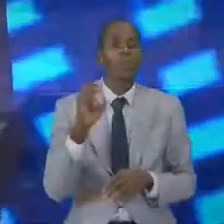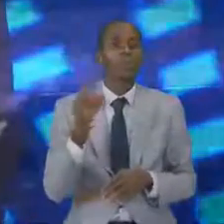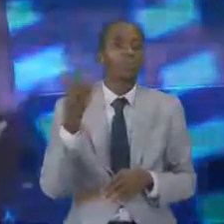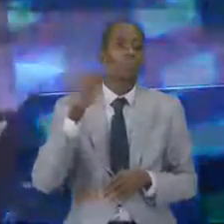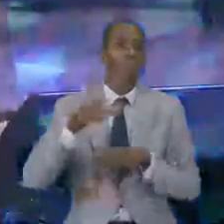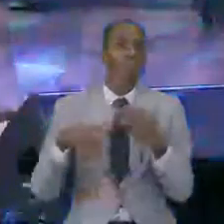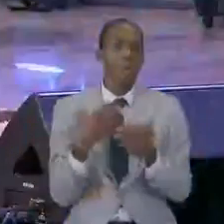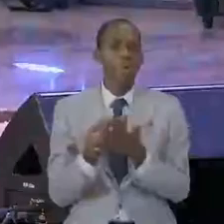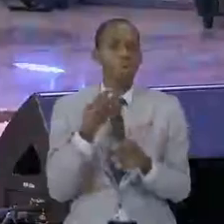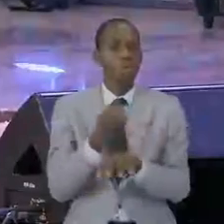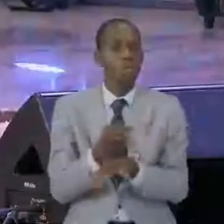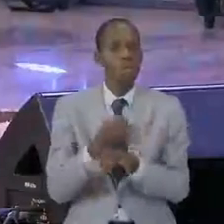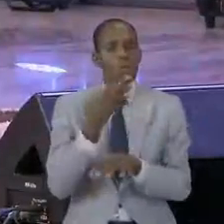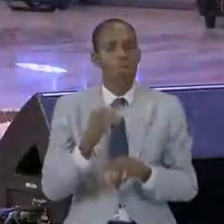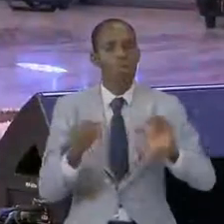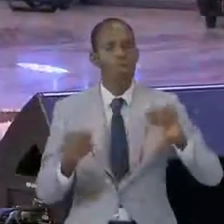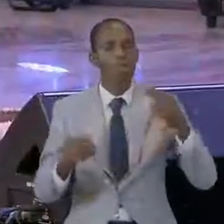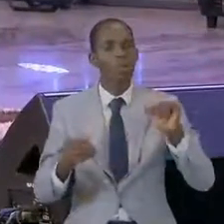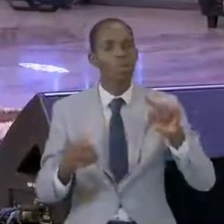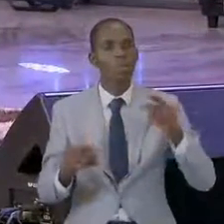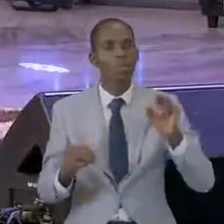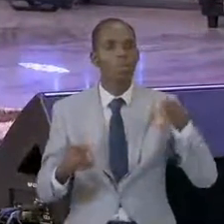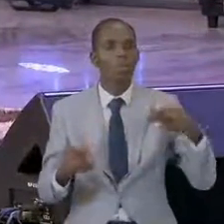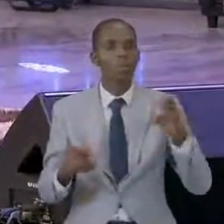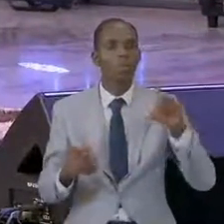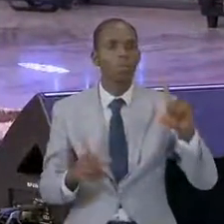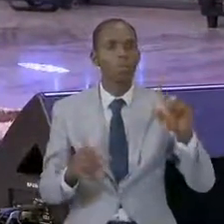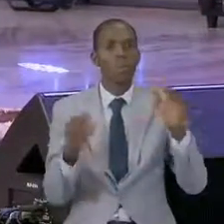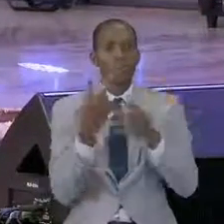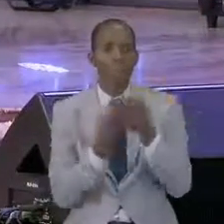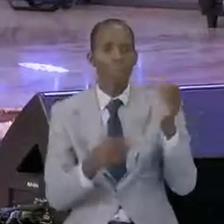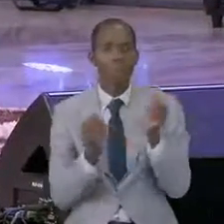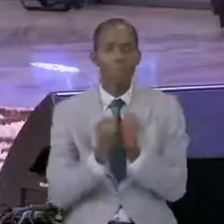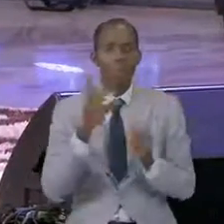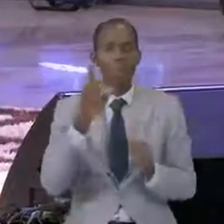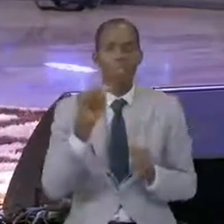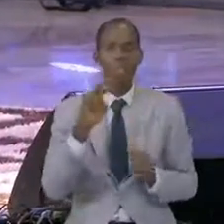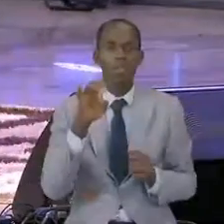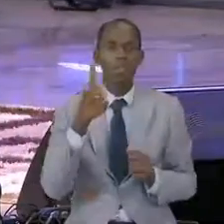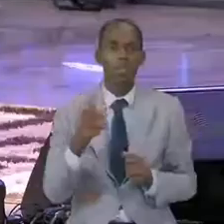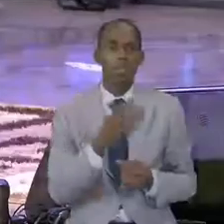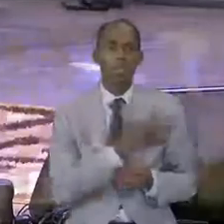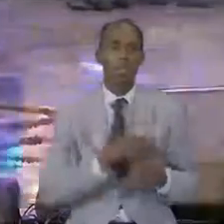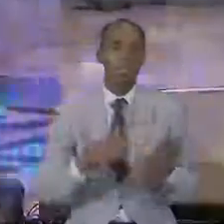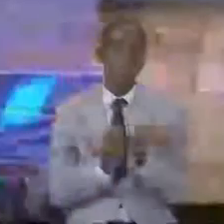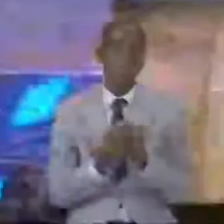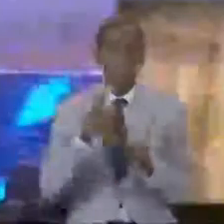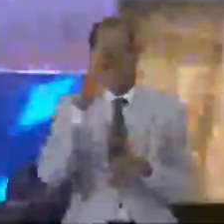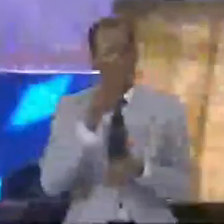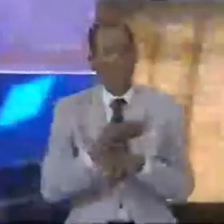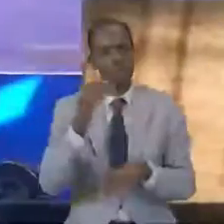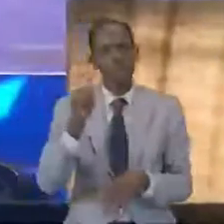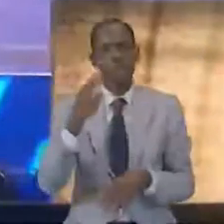là je te fais les conseils donnaient en ce temps là pas à chauffer avait autant d'autorité que si l'on ne consultait Dieu lui-même